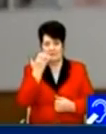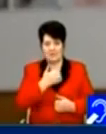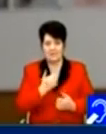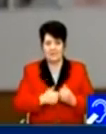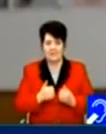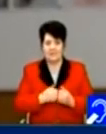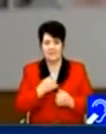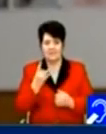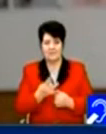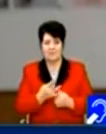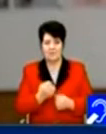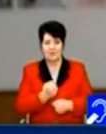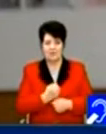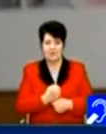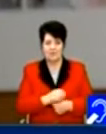deseori face imagine după